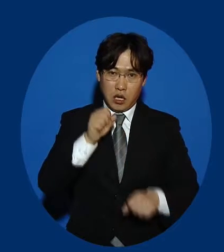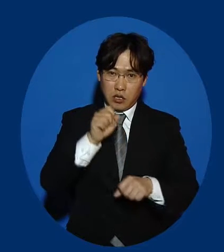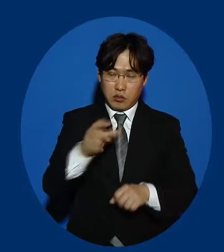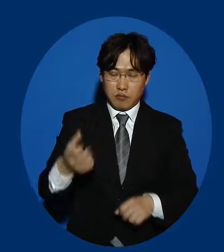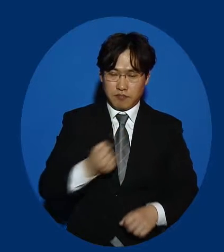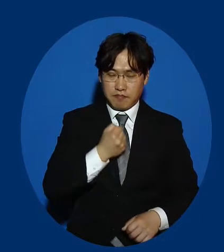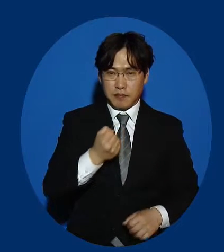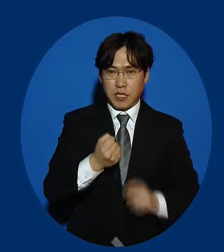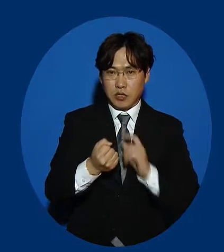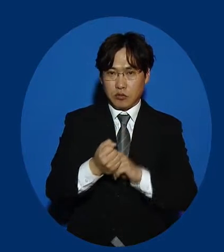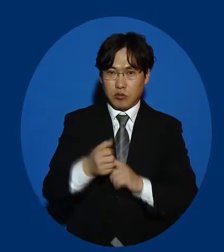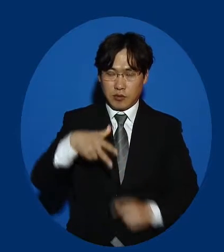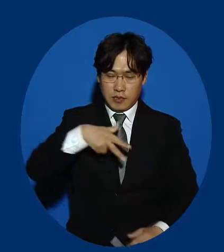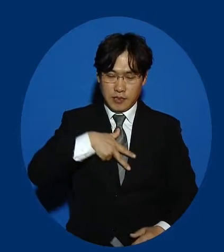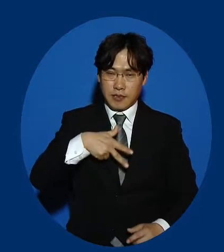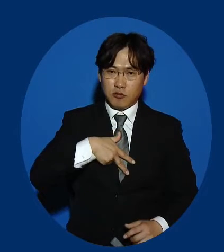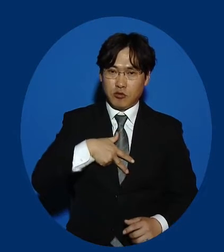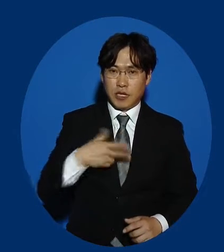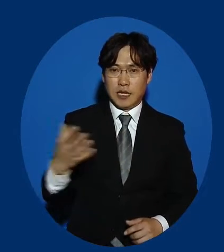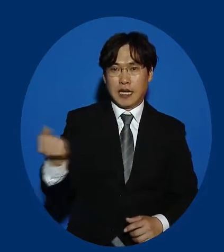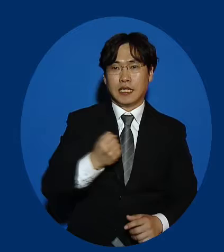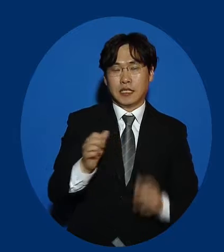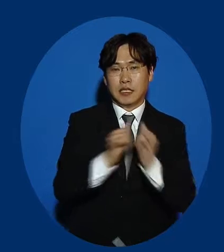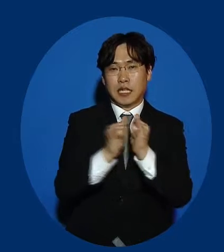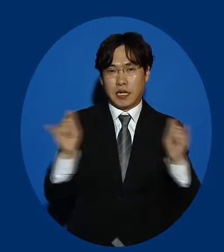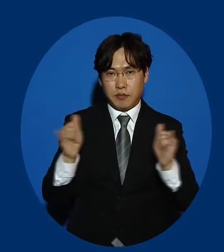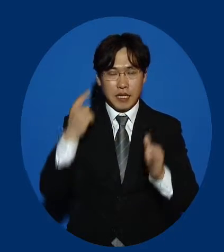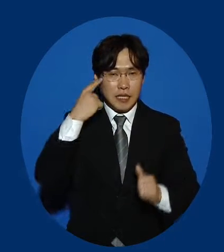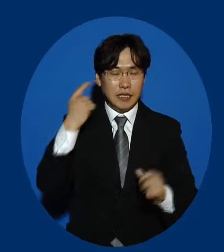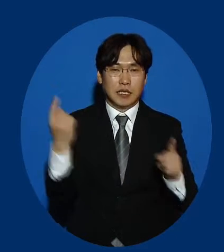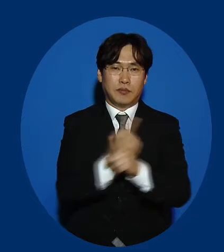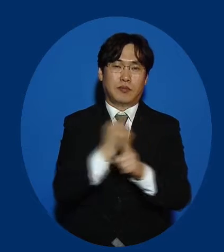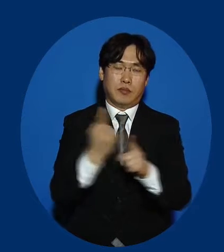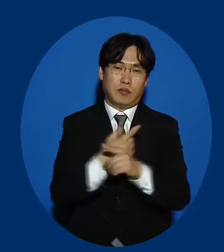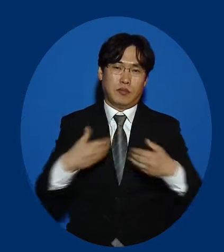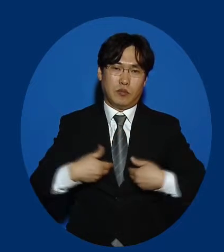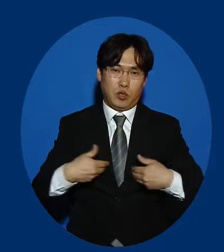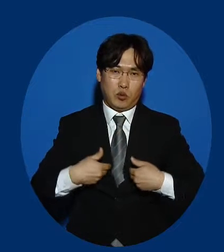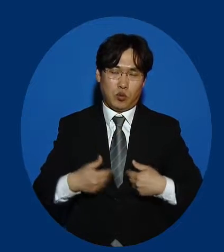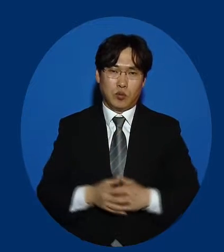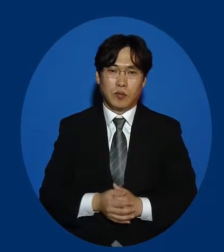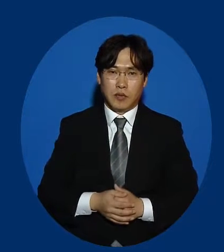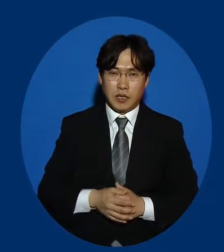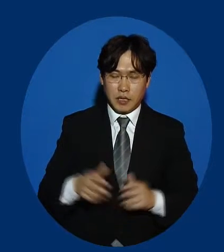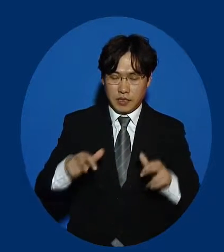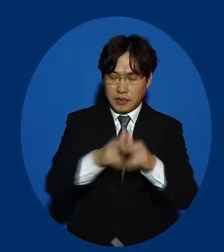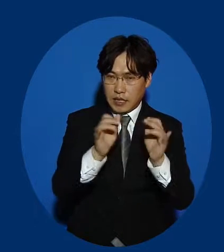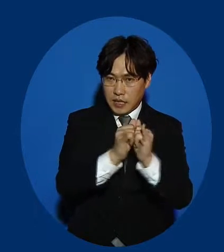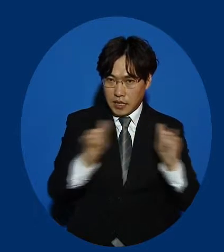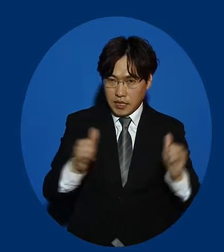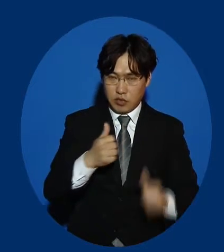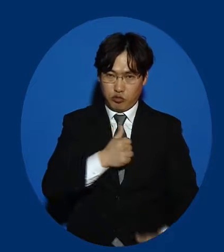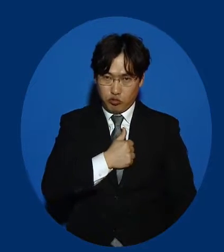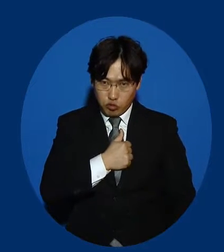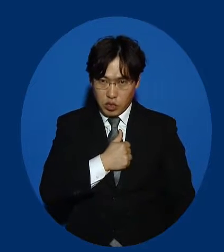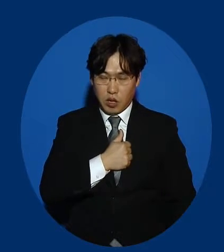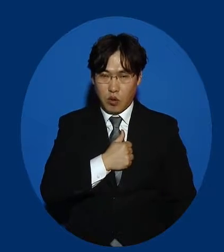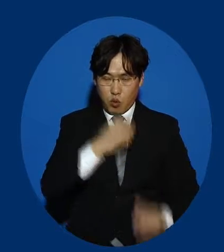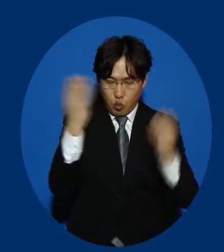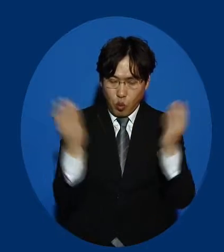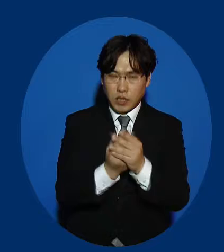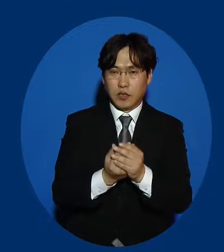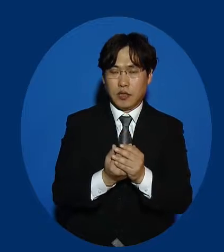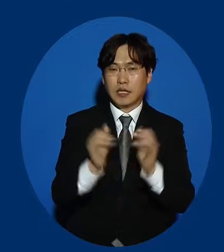장애인으로서 완전하지 않는가라는 질문을 좀 던져야 되는 사회가 된 것 같습니다. 장애인으로서의 어떤 완전성,